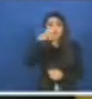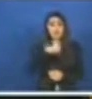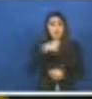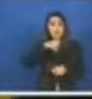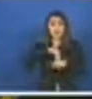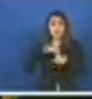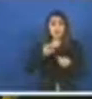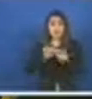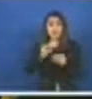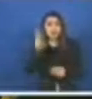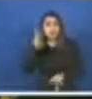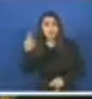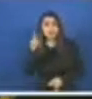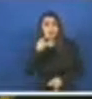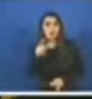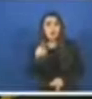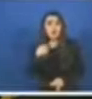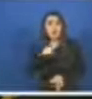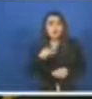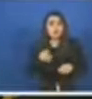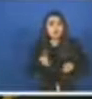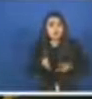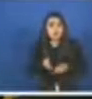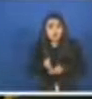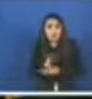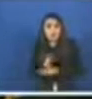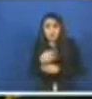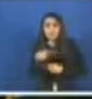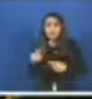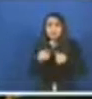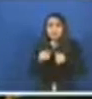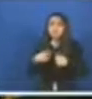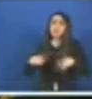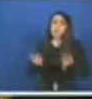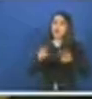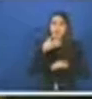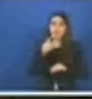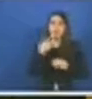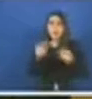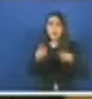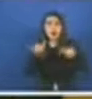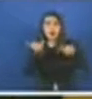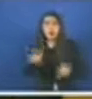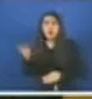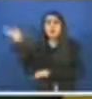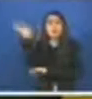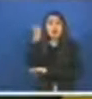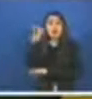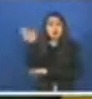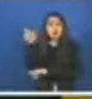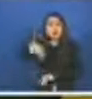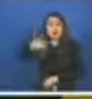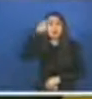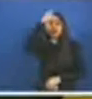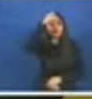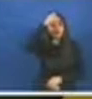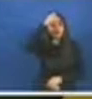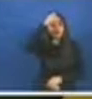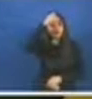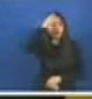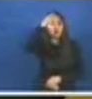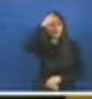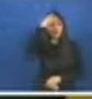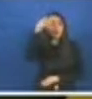iç meselesidir. Bizi doğrudan ilgilendirmeyecektir. Ama aynı bayrağın Türkiye'de